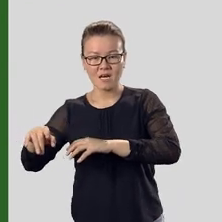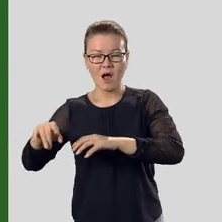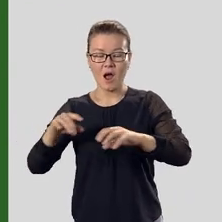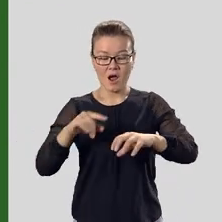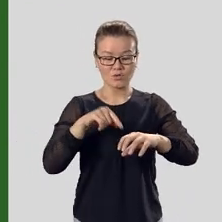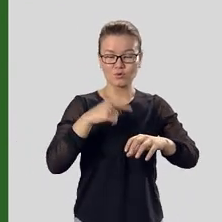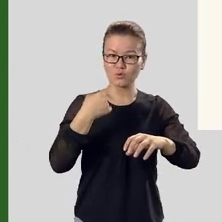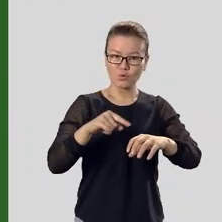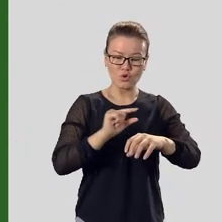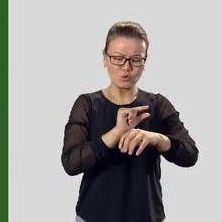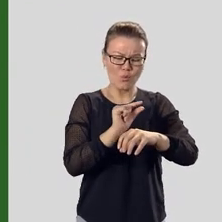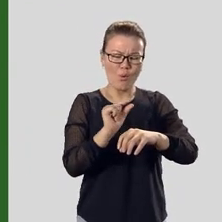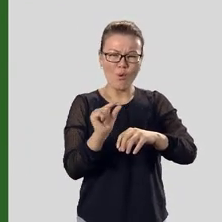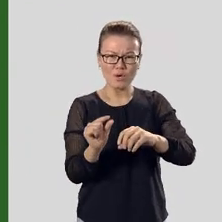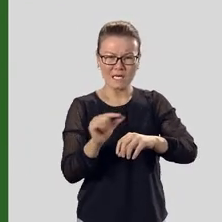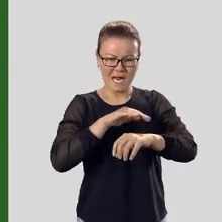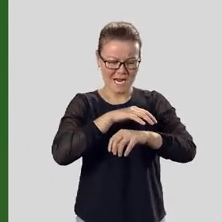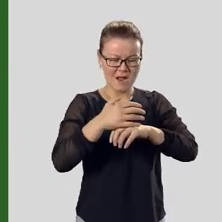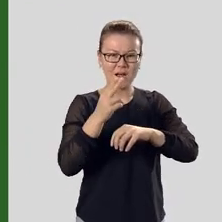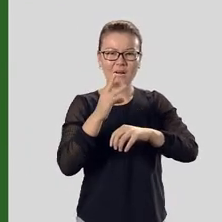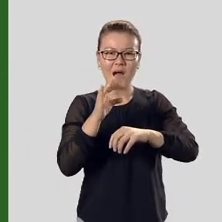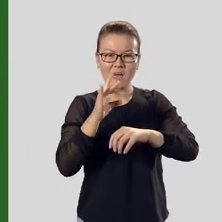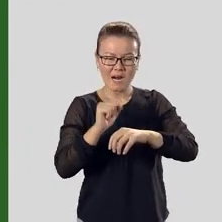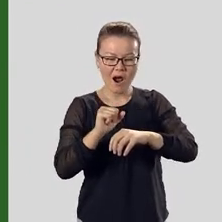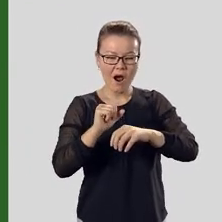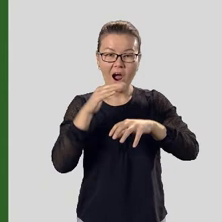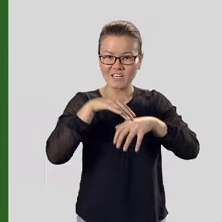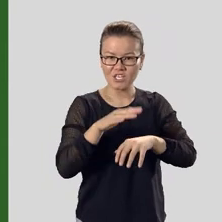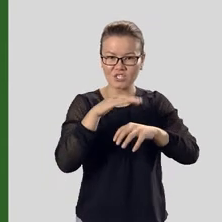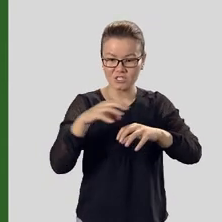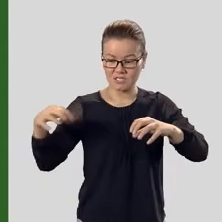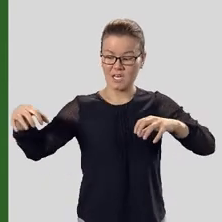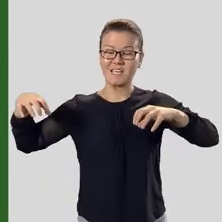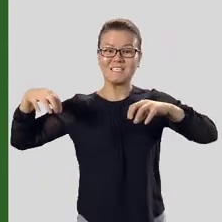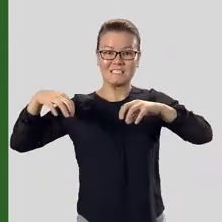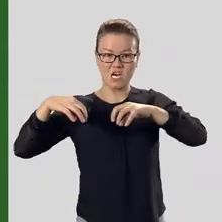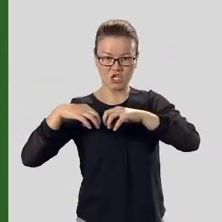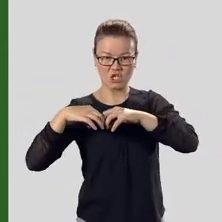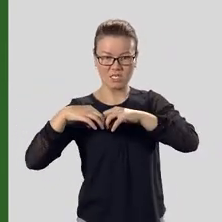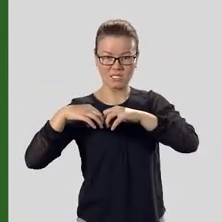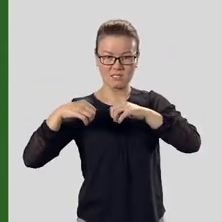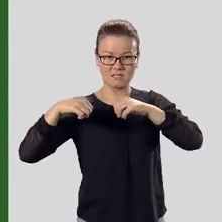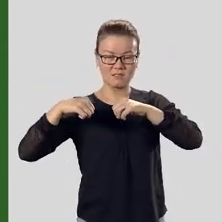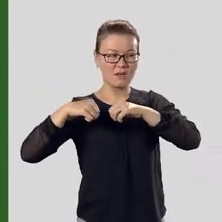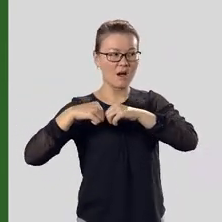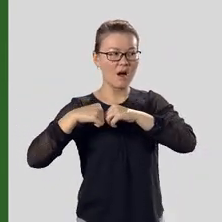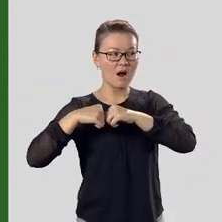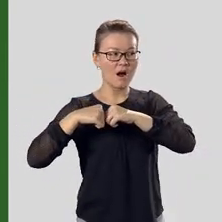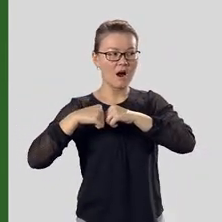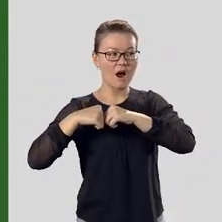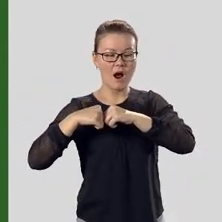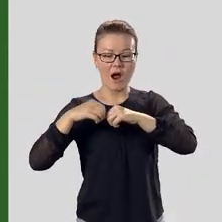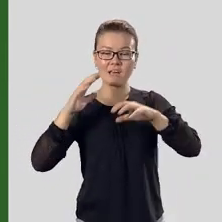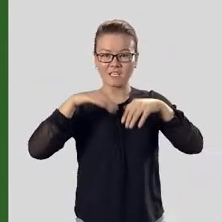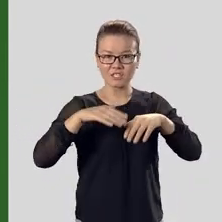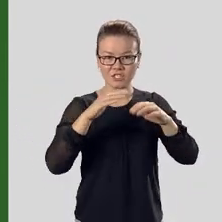и пластичная, океаническая. И вот они и сошлись. Океаническая земная